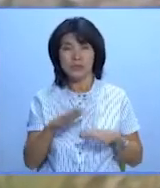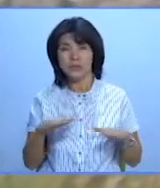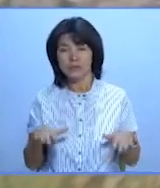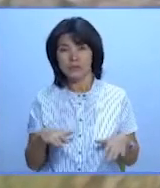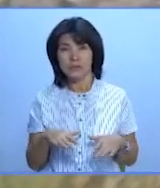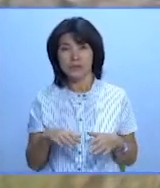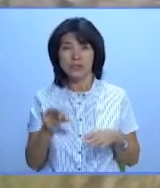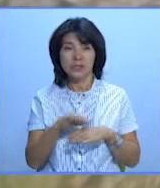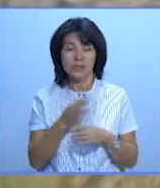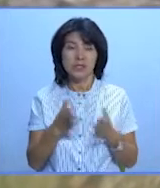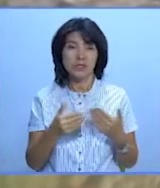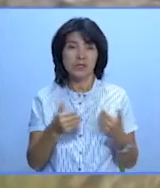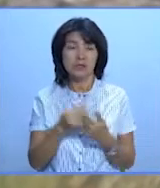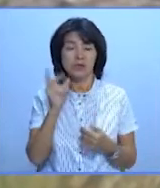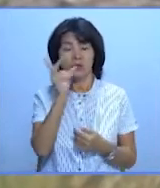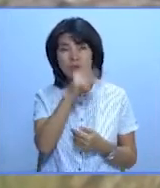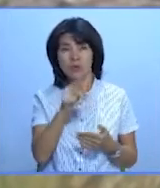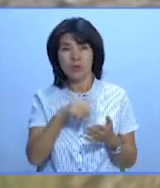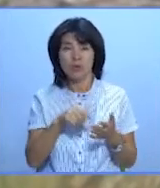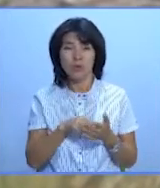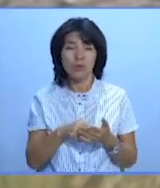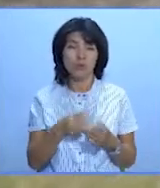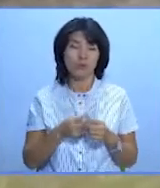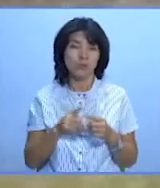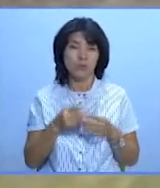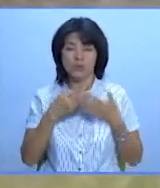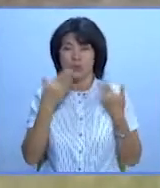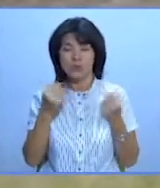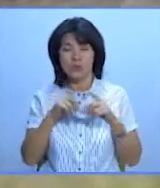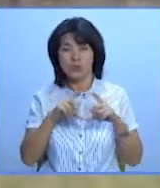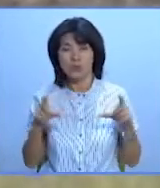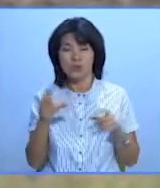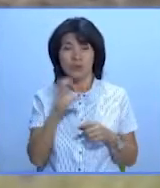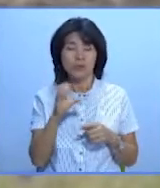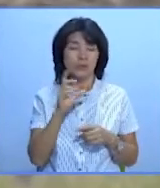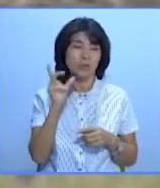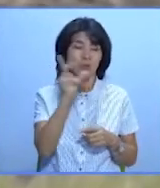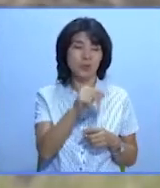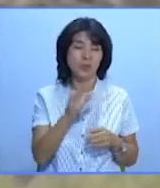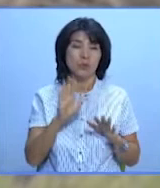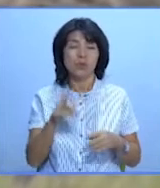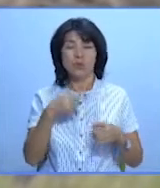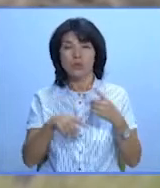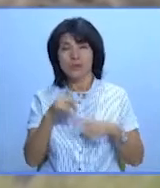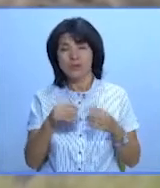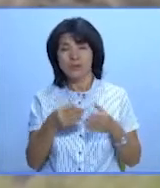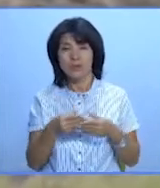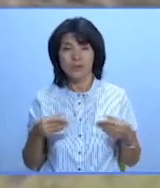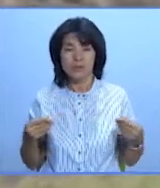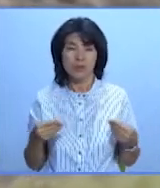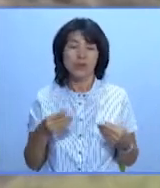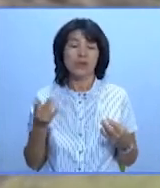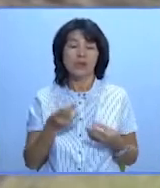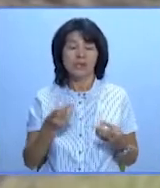детей жена и семья уезжают в город из-за отсутствия у нас школой в сентябре дети уезжают и возвращаются только весной нашим детям нужно